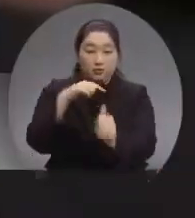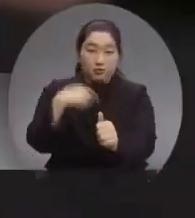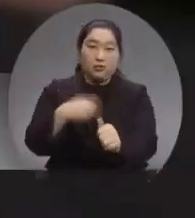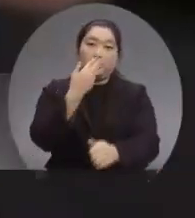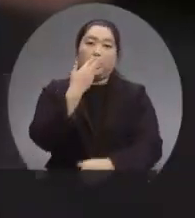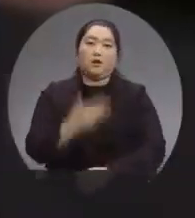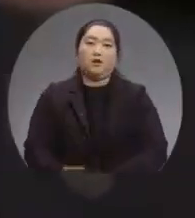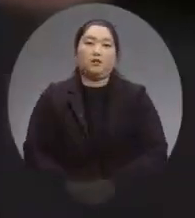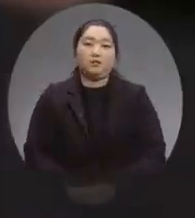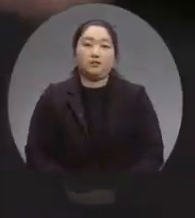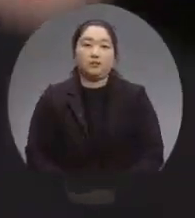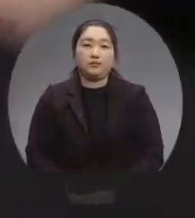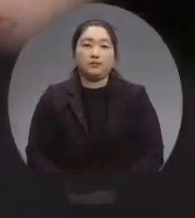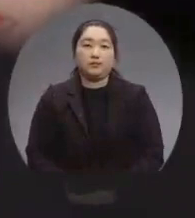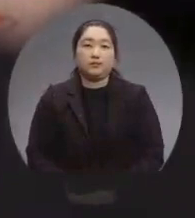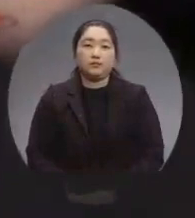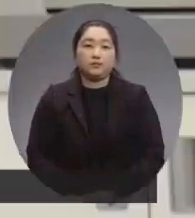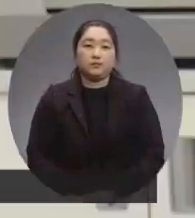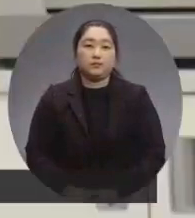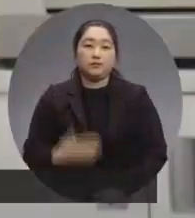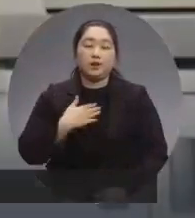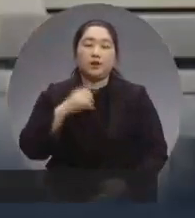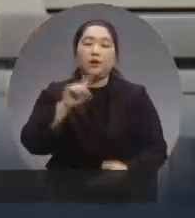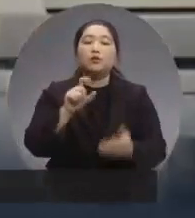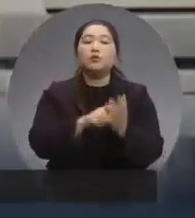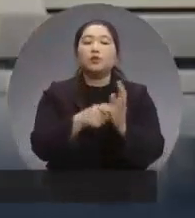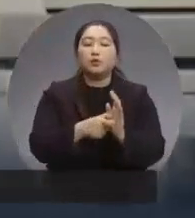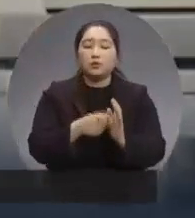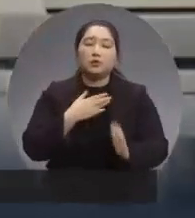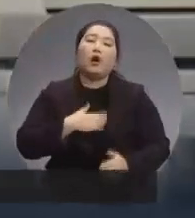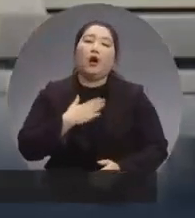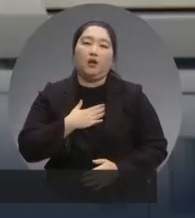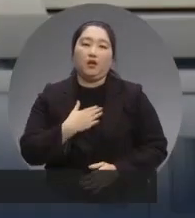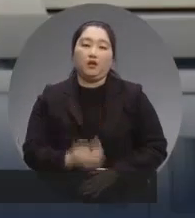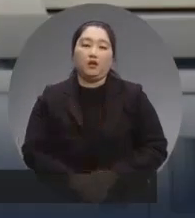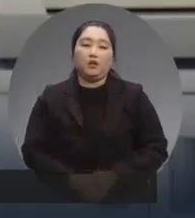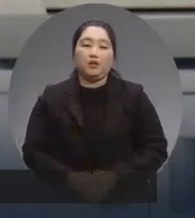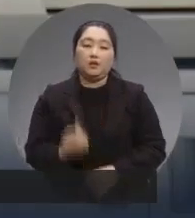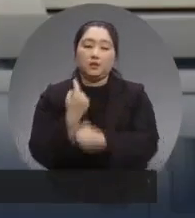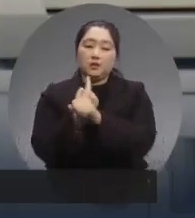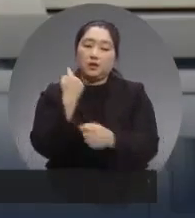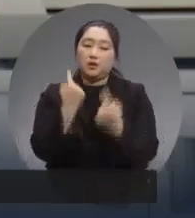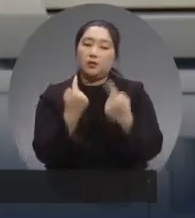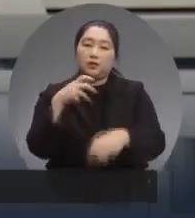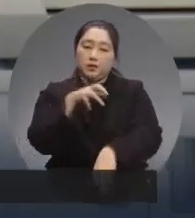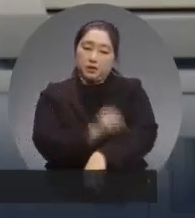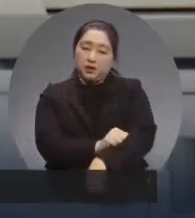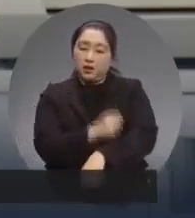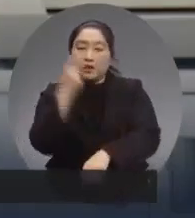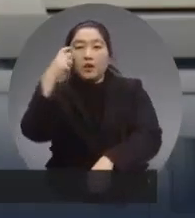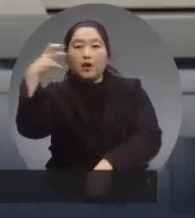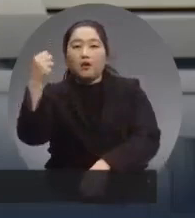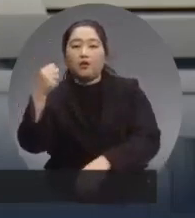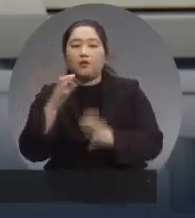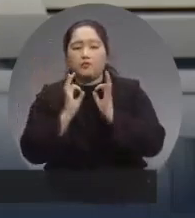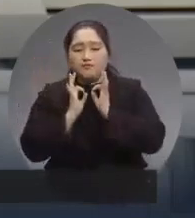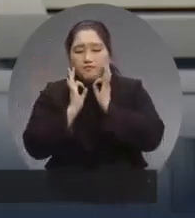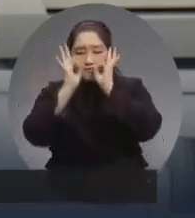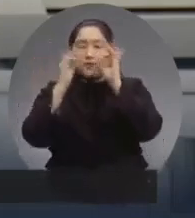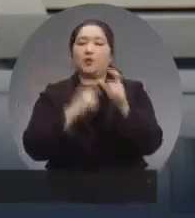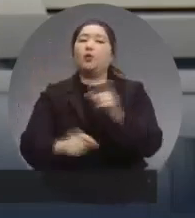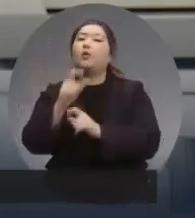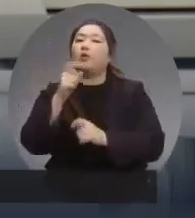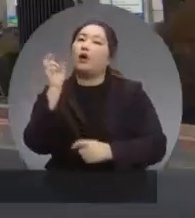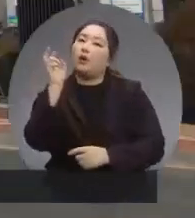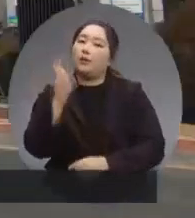가능하도록 만들겠다는 취지입니다. 내가 어느 정도 수준인지는 알 수 있을 것 같아요. 작년보다 잘해야지라는 생각이 들면서 노력을 더 할